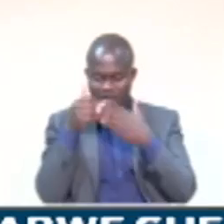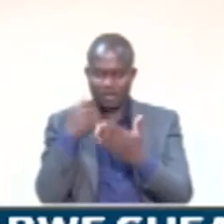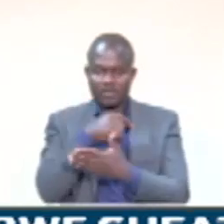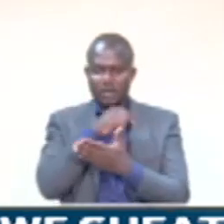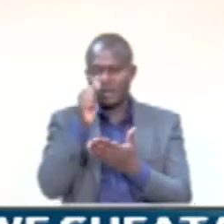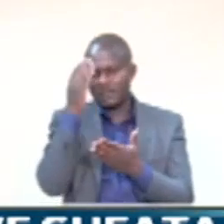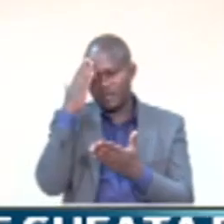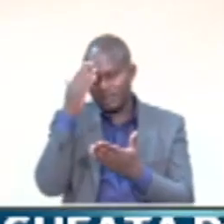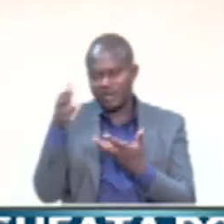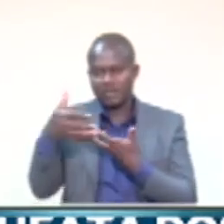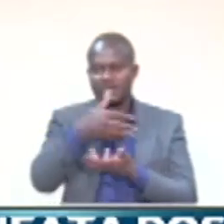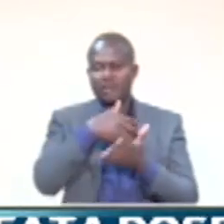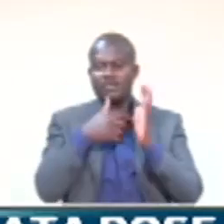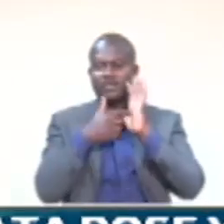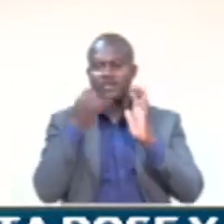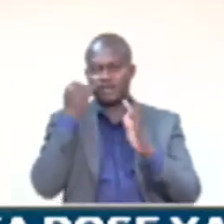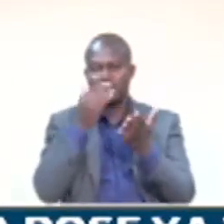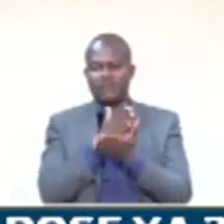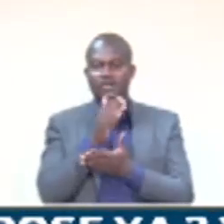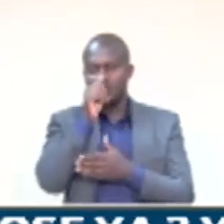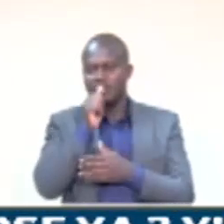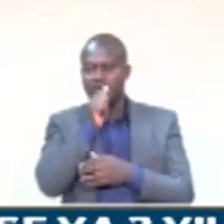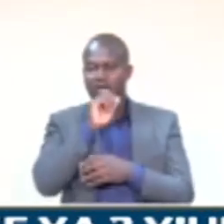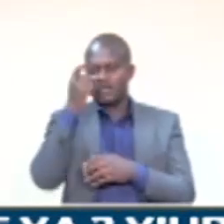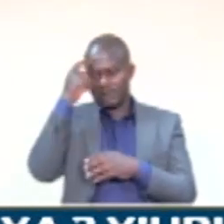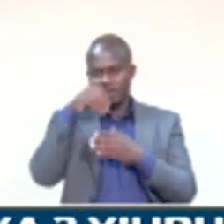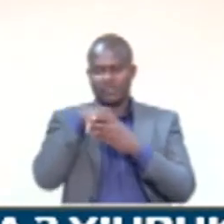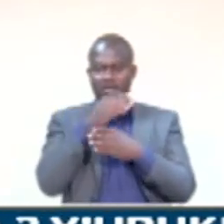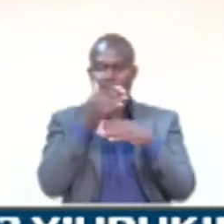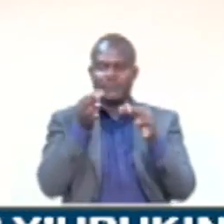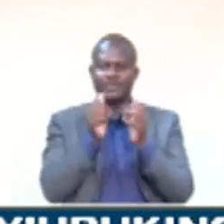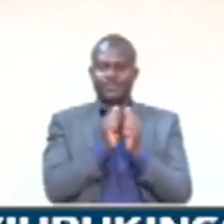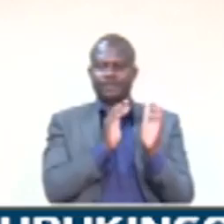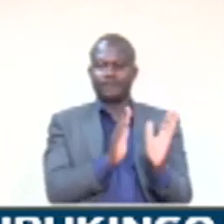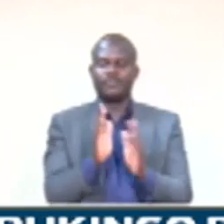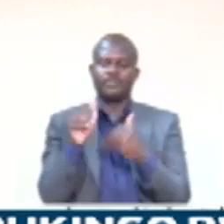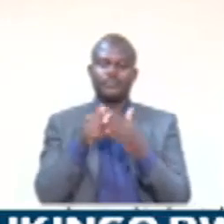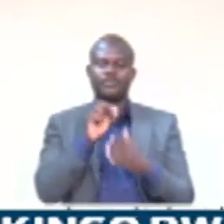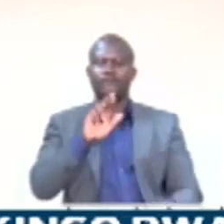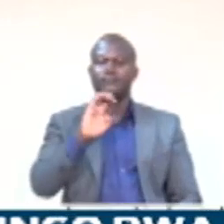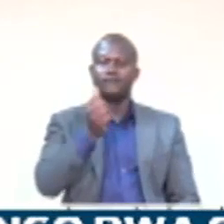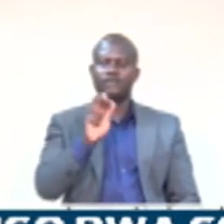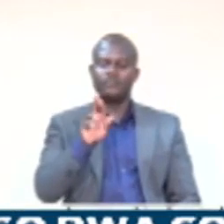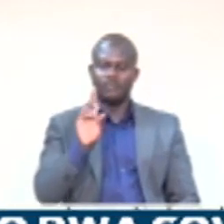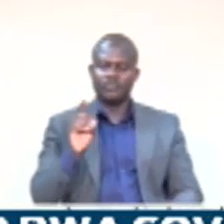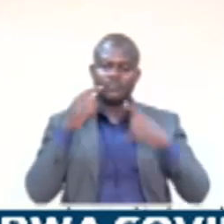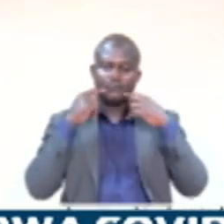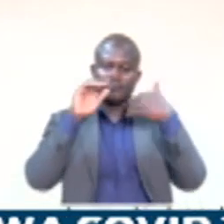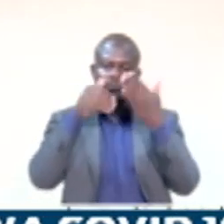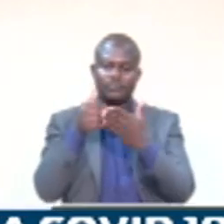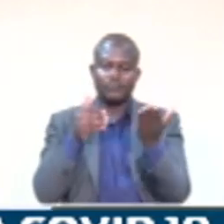by'umusaruro badekaraye nimba ari wo. Umunyamabanga wa Leta muri Minisiteri y'Imari n'Igenamigambi Richard Tusabe yavuze